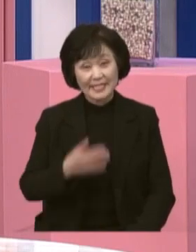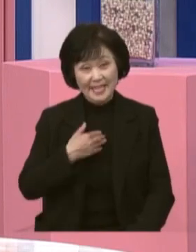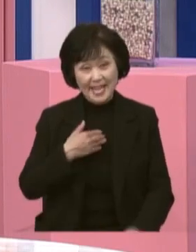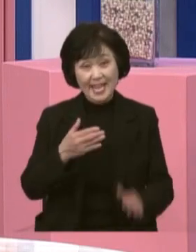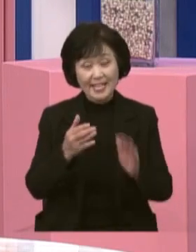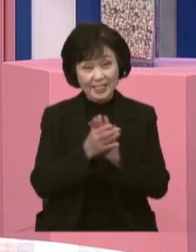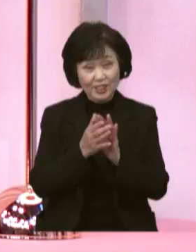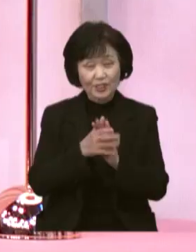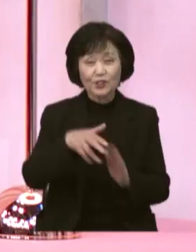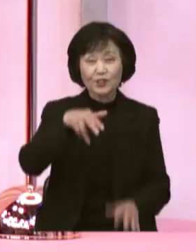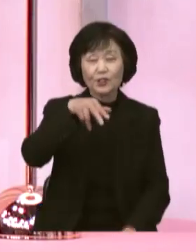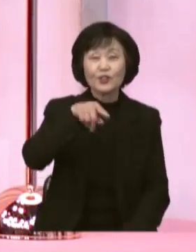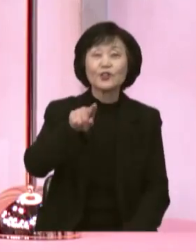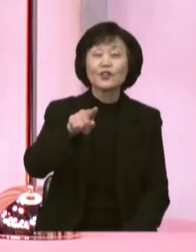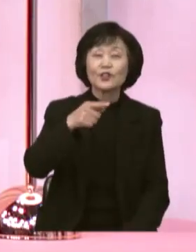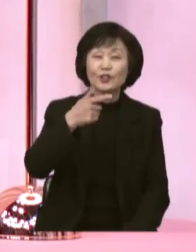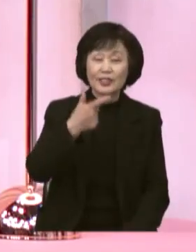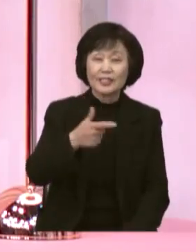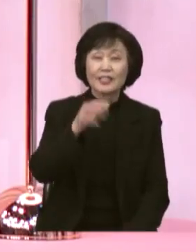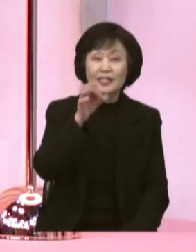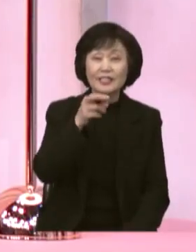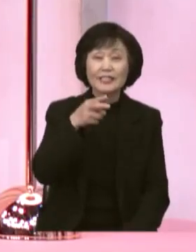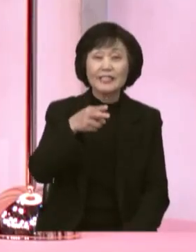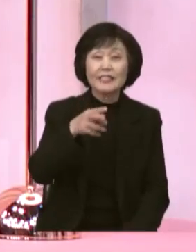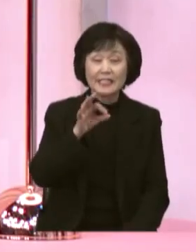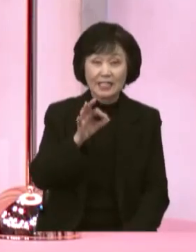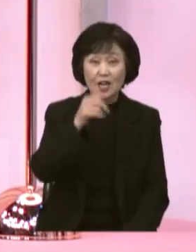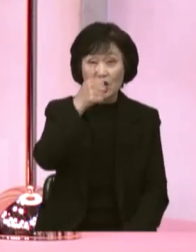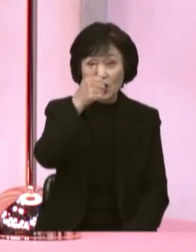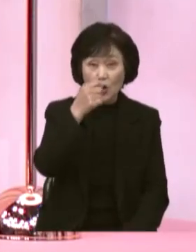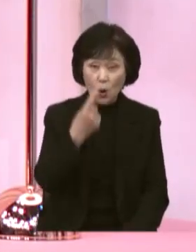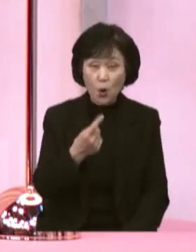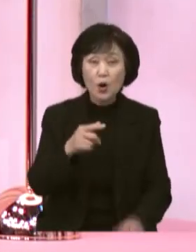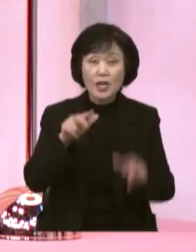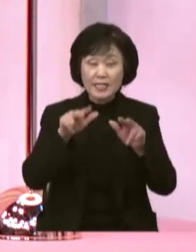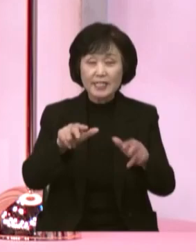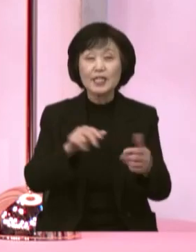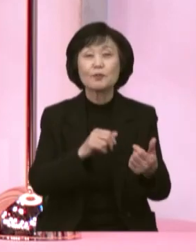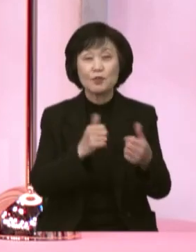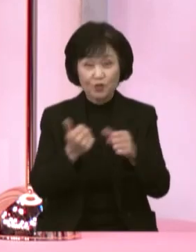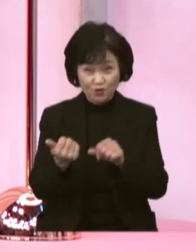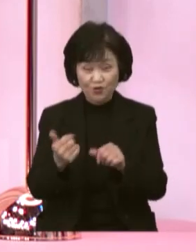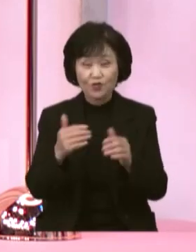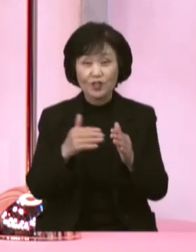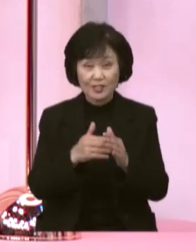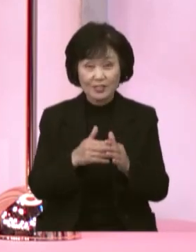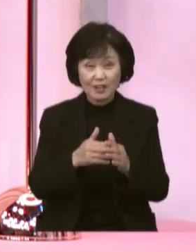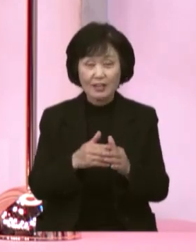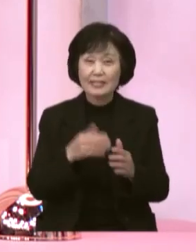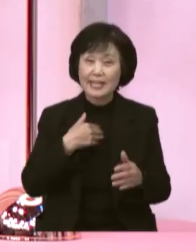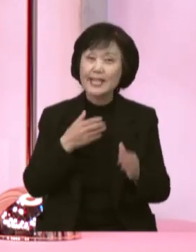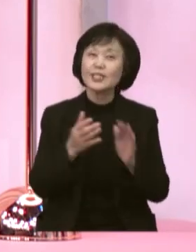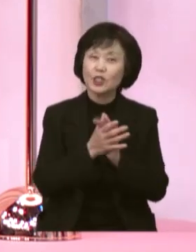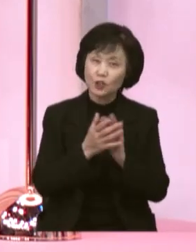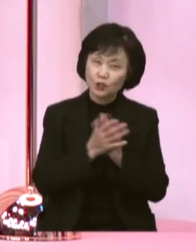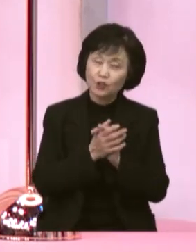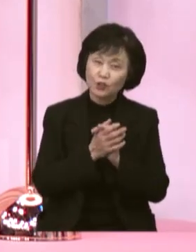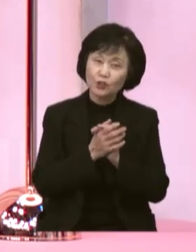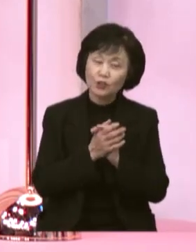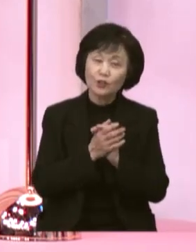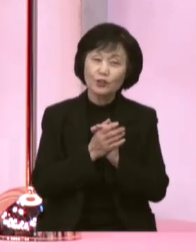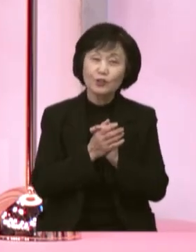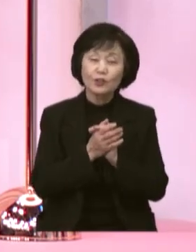의리도 있거든요. 아, 걔가 어느 날, 야, 영미야, 우리 교회에서 이 새신자 초청잔치라는데 너 좀 와라.